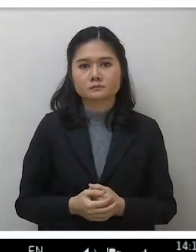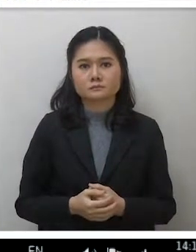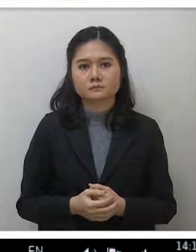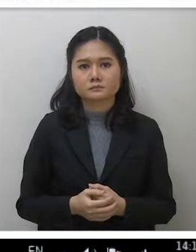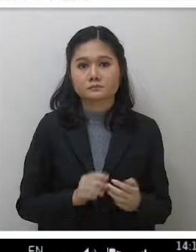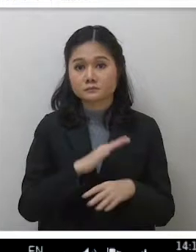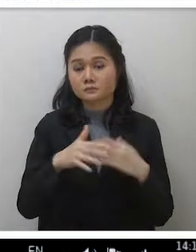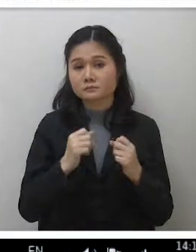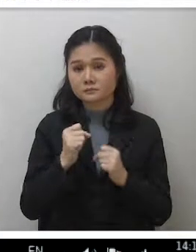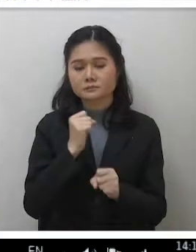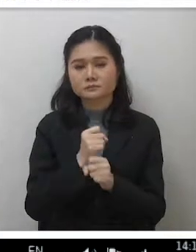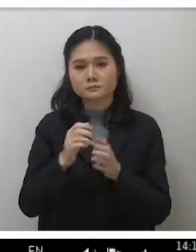คือทุกอย่างพยายามลงสีกลางๆไว้ก่อน